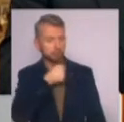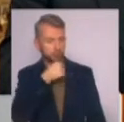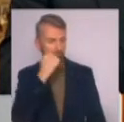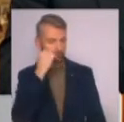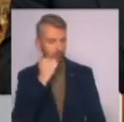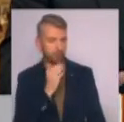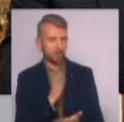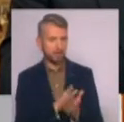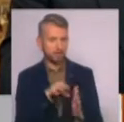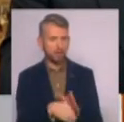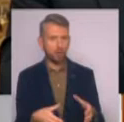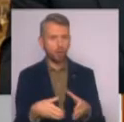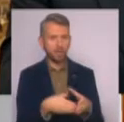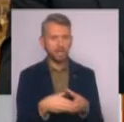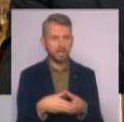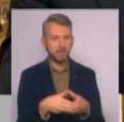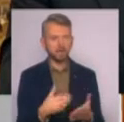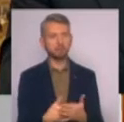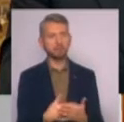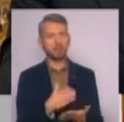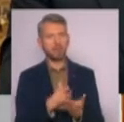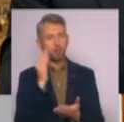в колективі, я маю на увазі